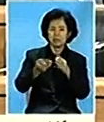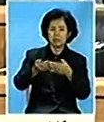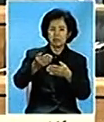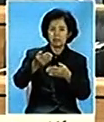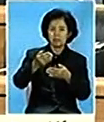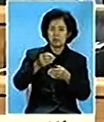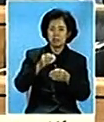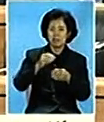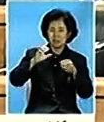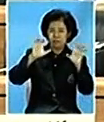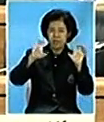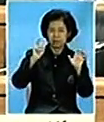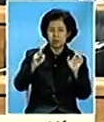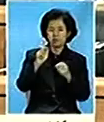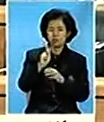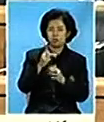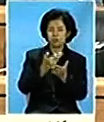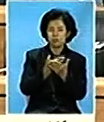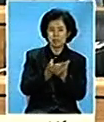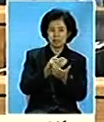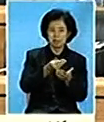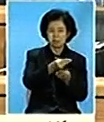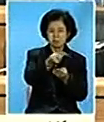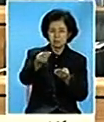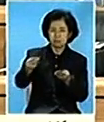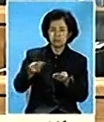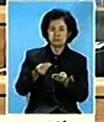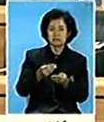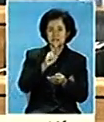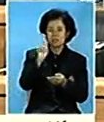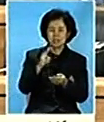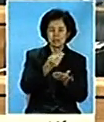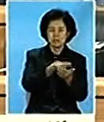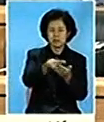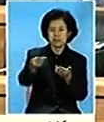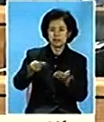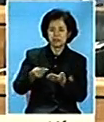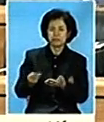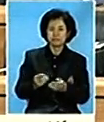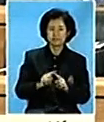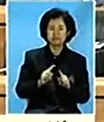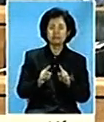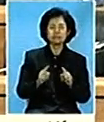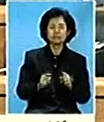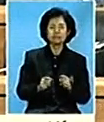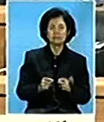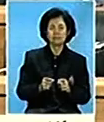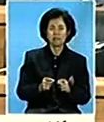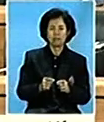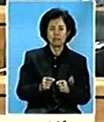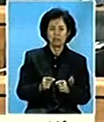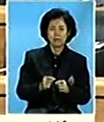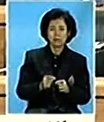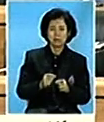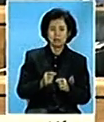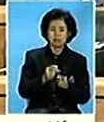จะต้องกู้เงินมาใช้จ่ายการกู้เงินมาใช้จ่ายนั้นผมคิดว่าถ้